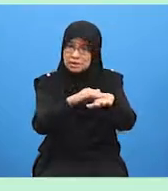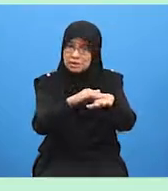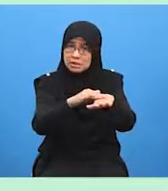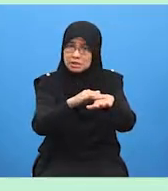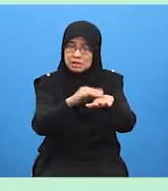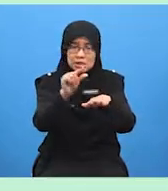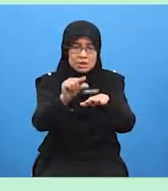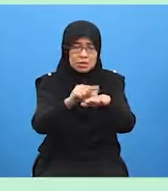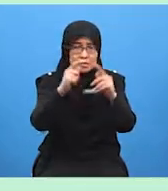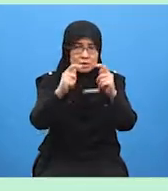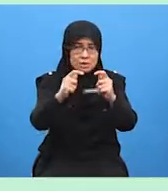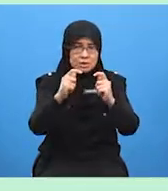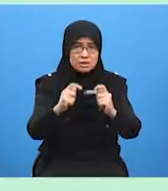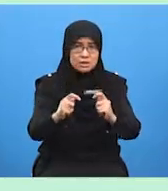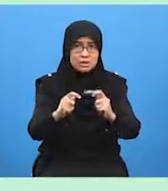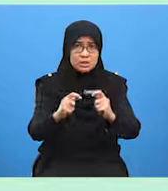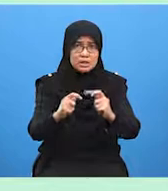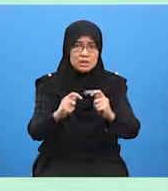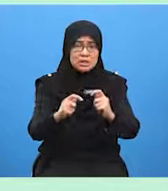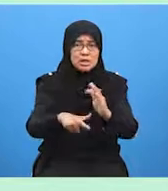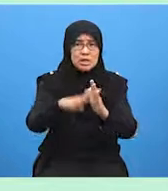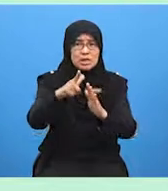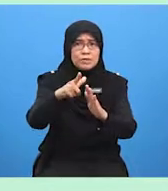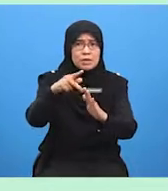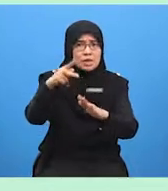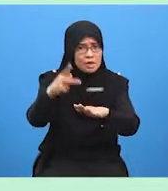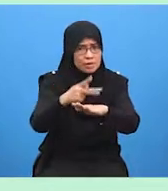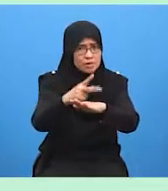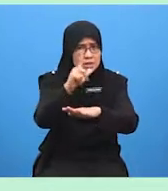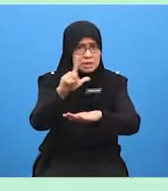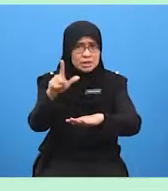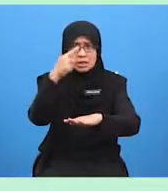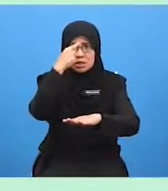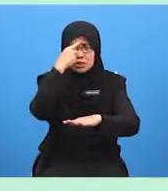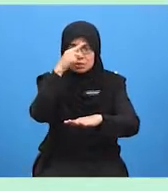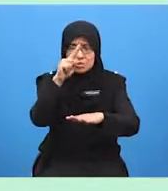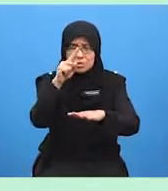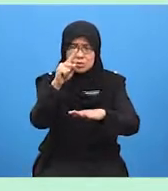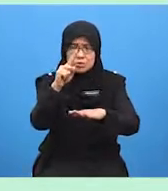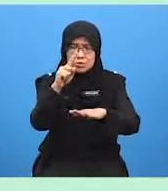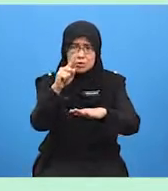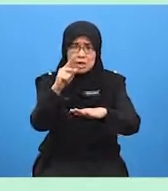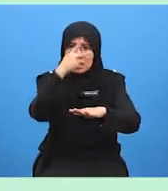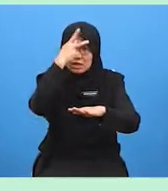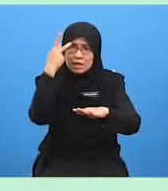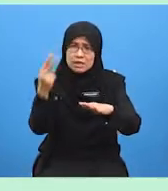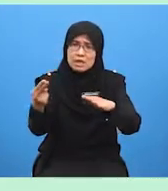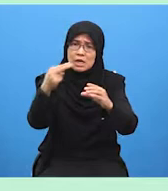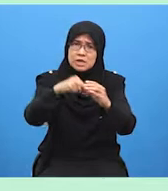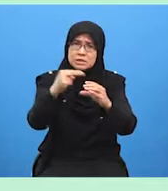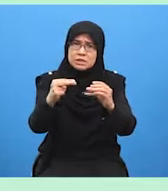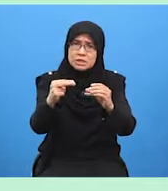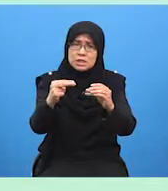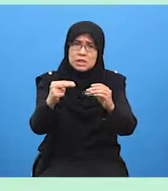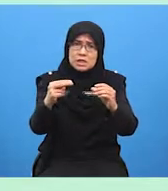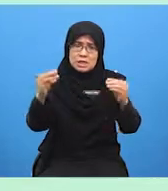Penggunaan teknik ini adalah lebih praktikal kerana ia menghasilkan cantuman yang kukuh. Teknik sulaman